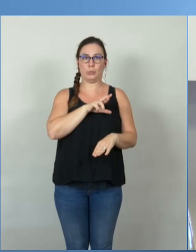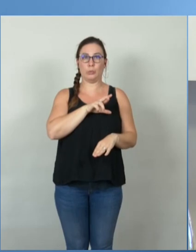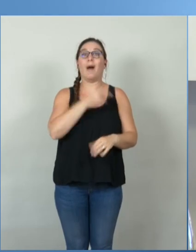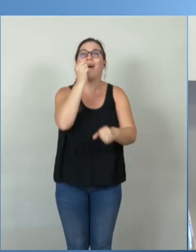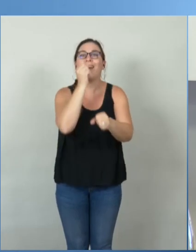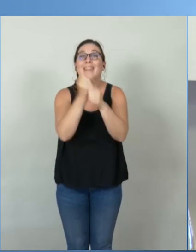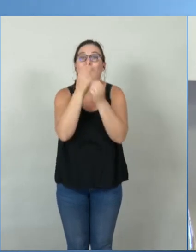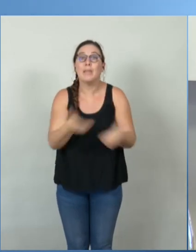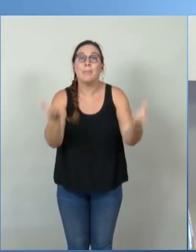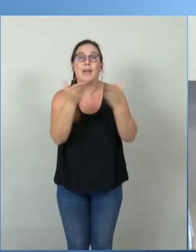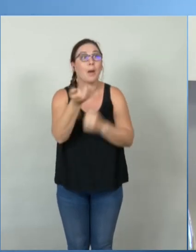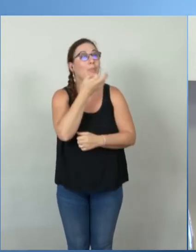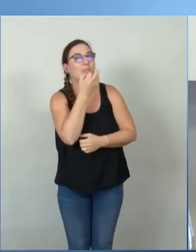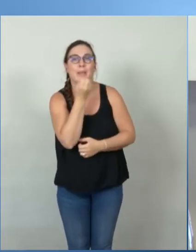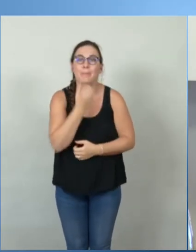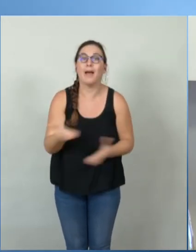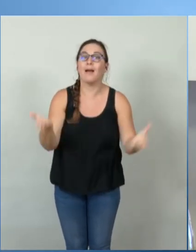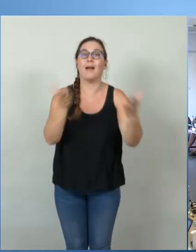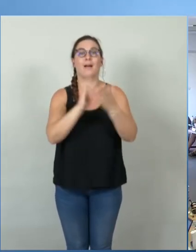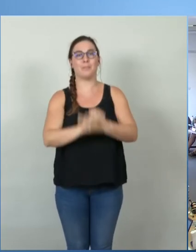bien et profitez bien